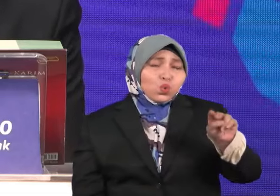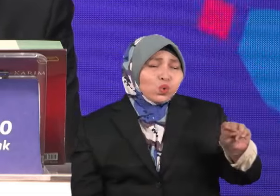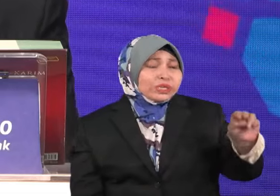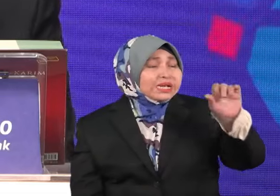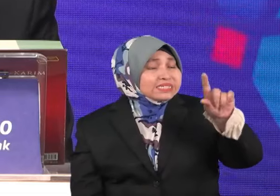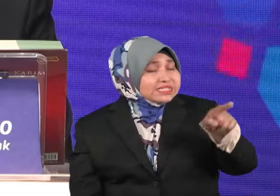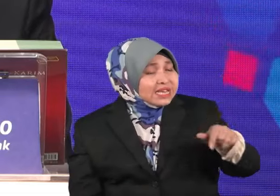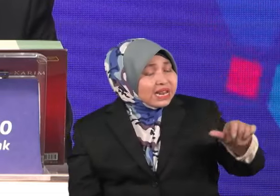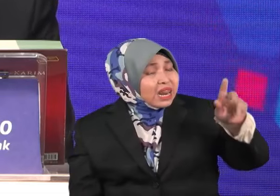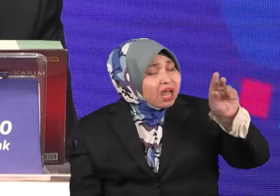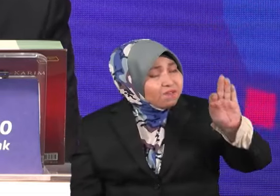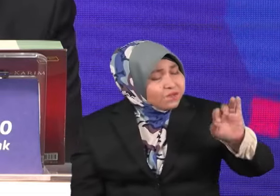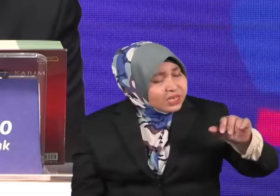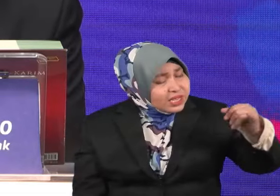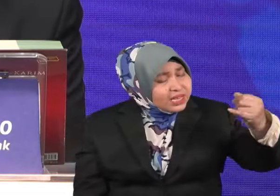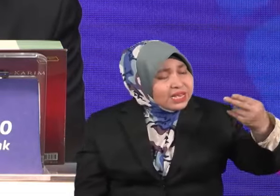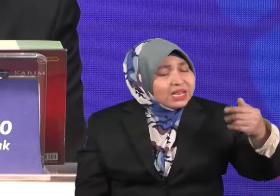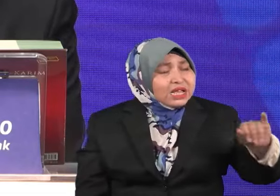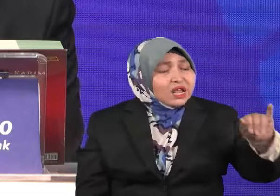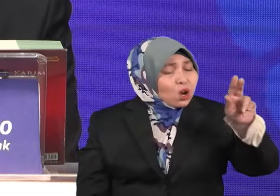أنزل فيه